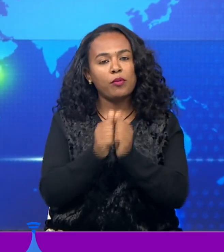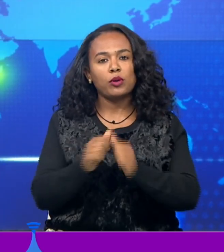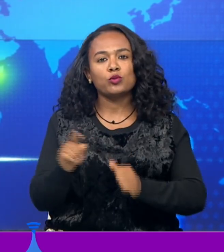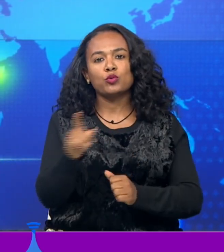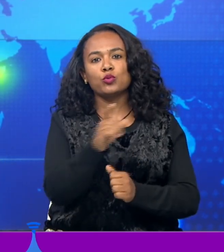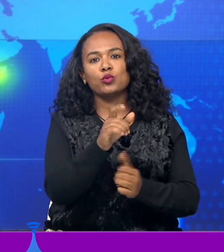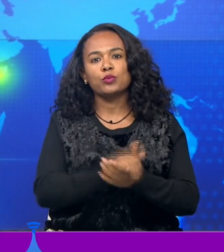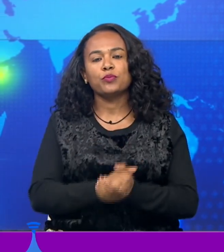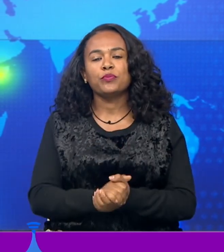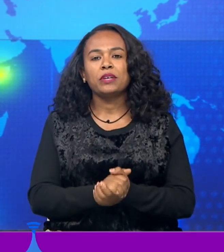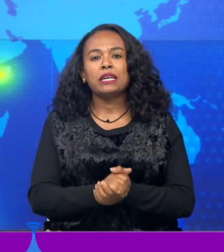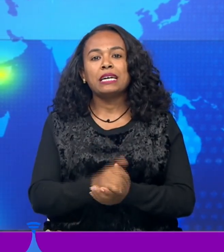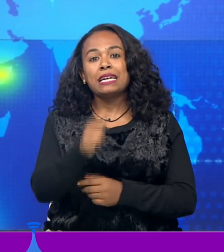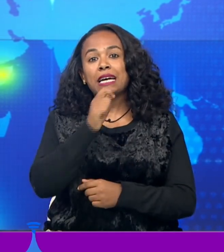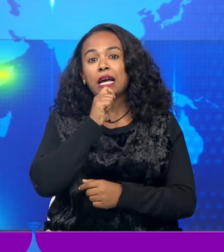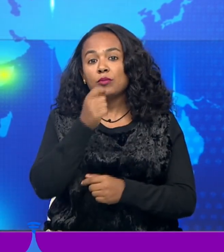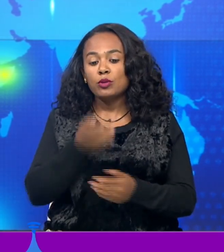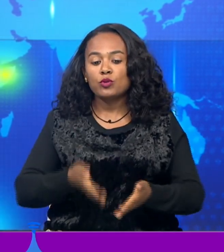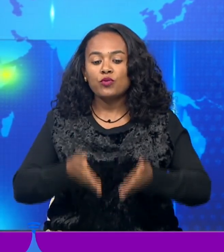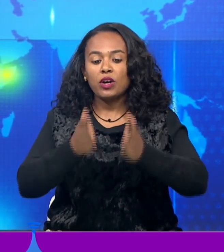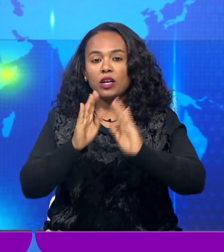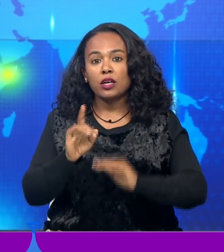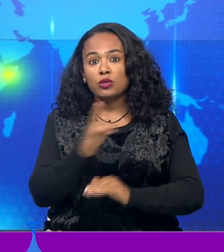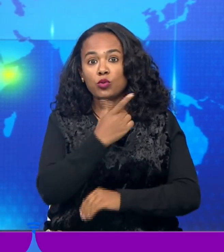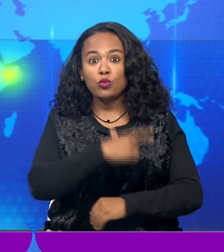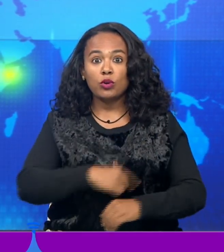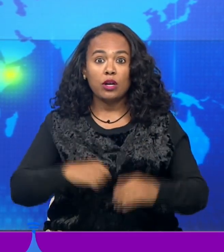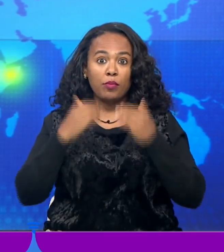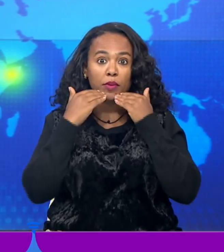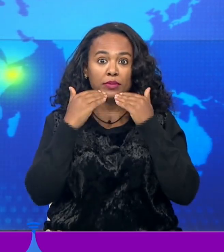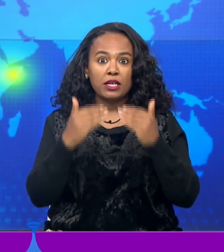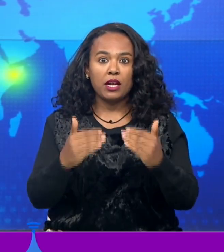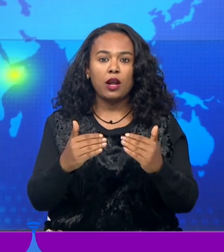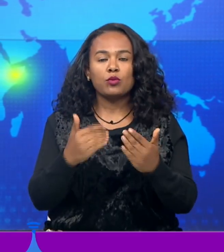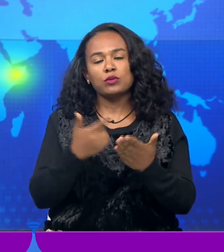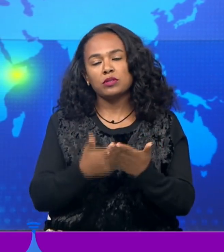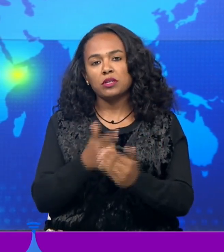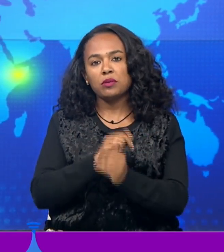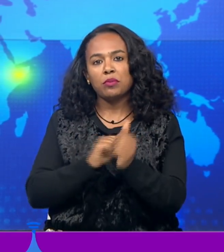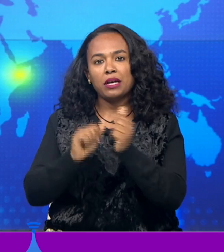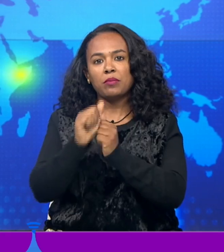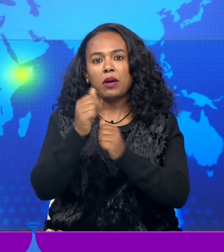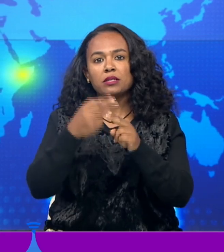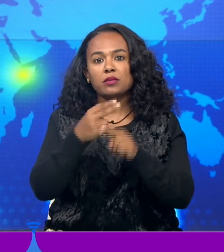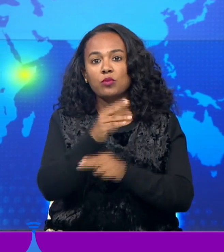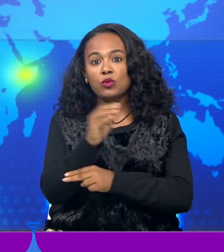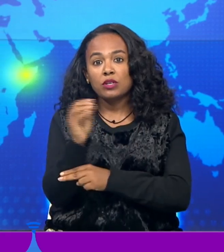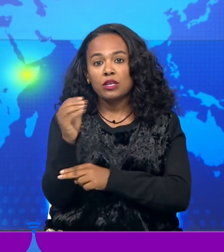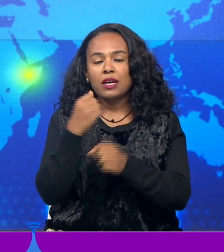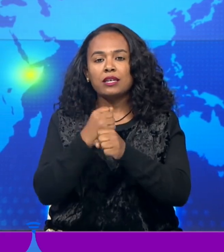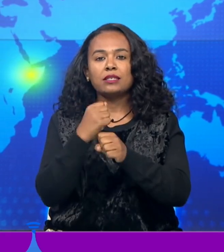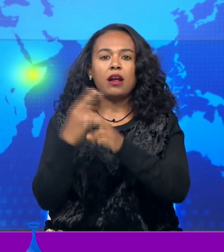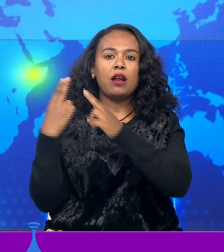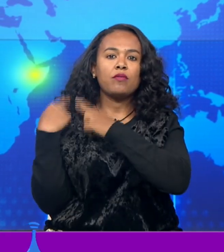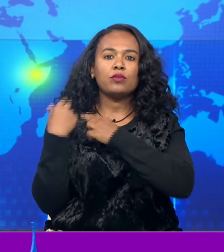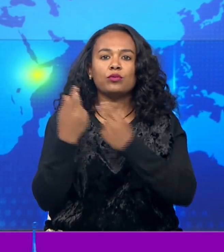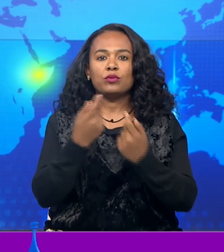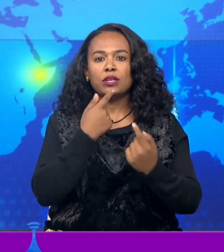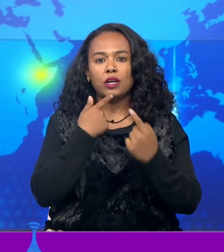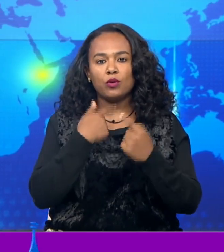ሆኑ። ለቃለ ምልልሱ ፈቃደኛ ስለሆኑ ከልብ አመሰግናለሁ። እስቲ በቅድሚያም ስሞትንና የሥራ ኃላፊነቱን